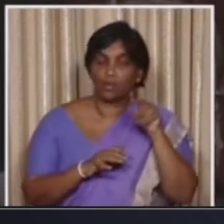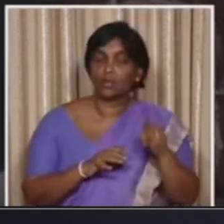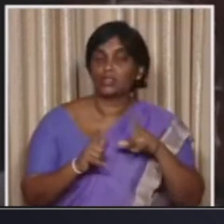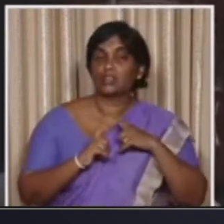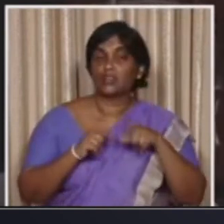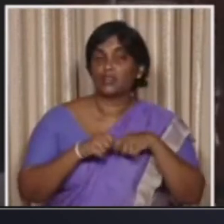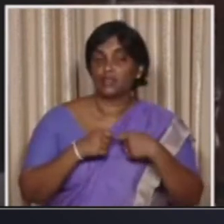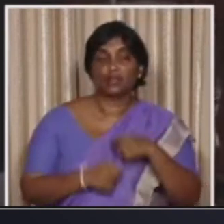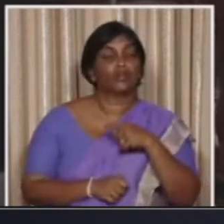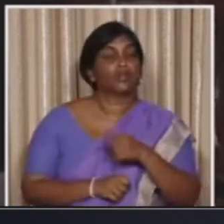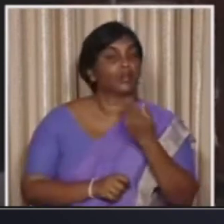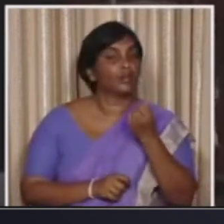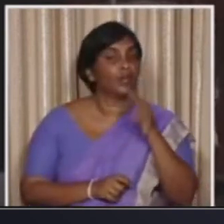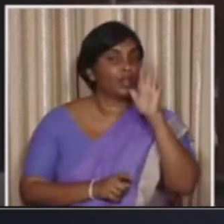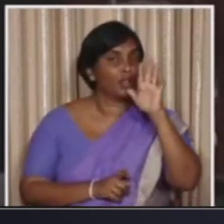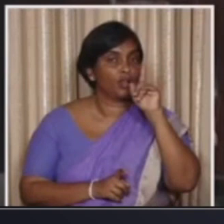ජීවන වියදම තිබ්බා රුපියල්